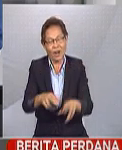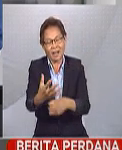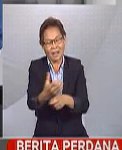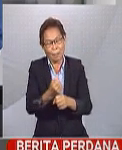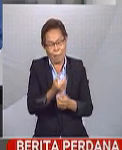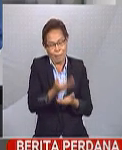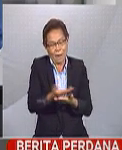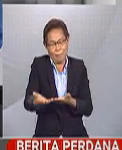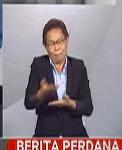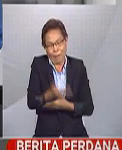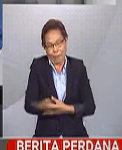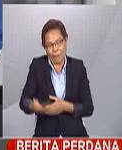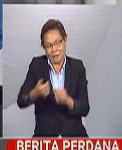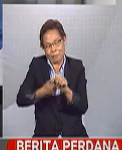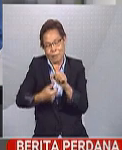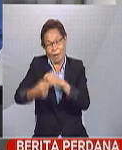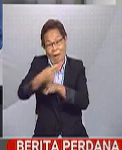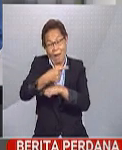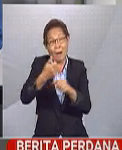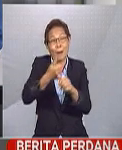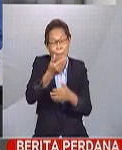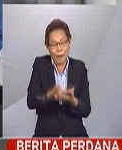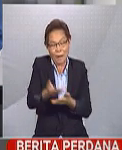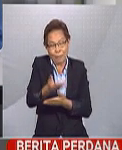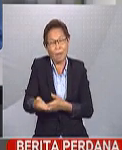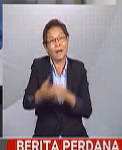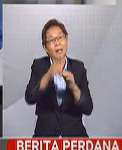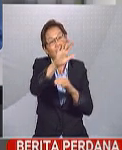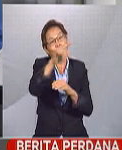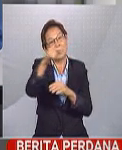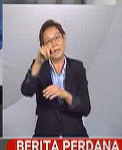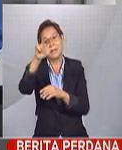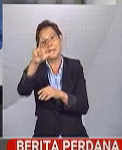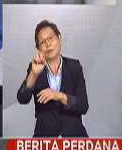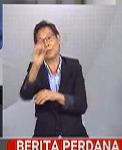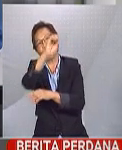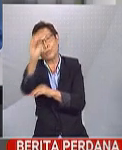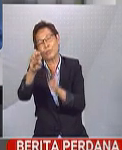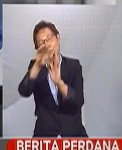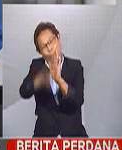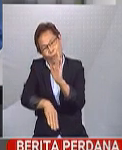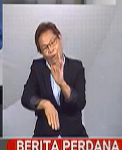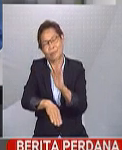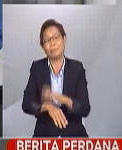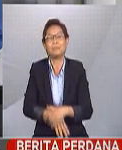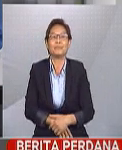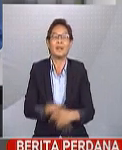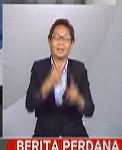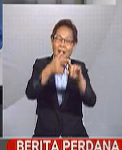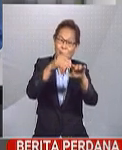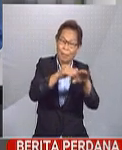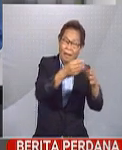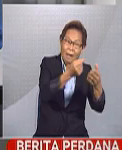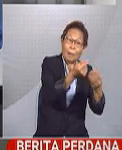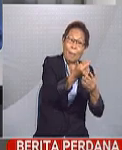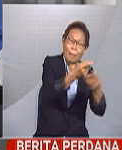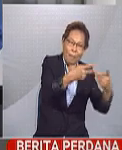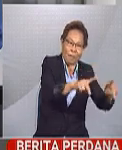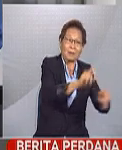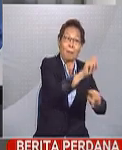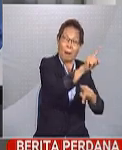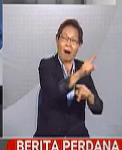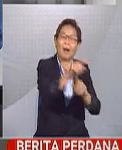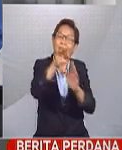memperoleh barangan keperluan harian dengan harga antara 5 hingga 30% lebih murah dari pada harga